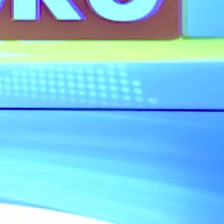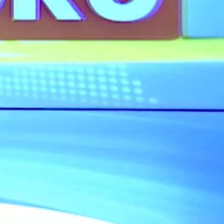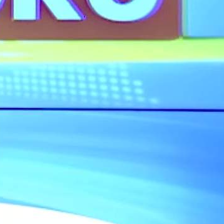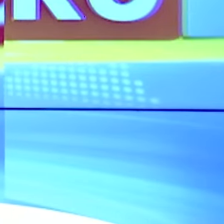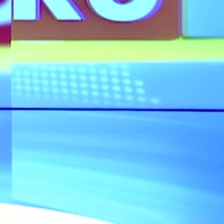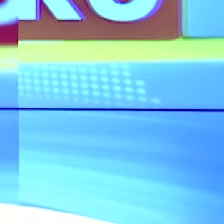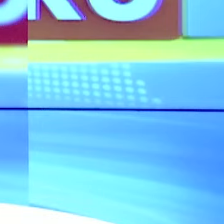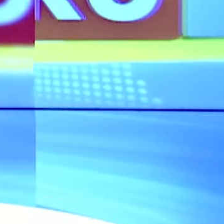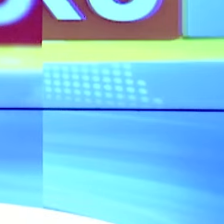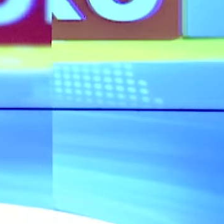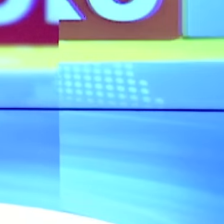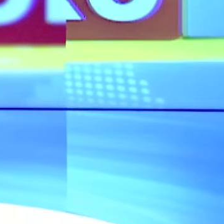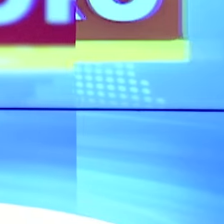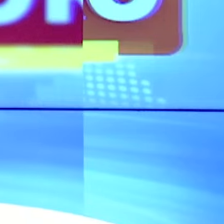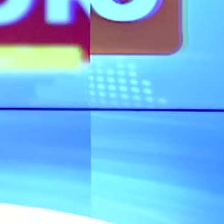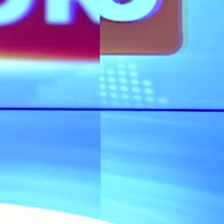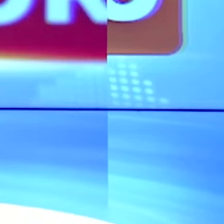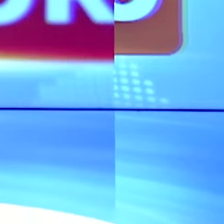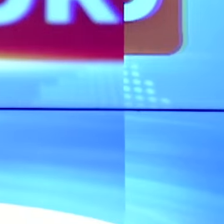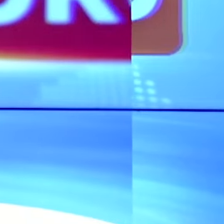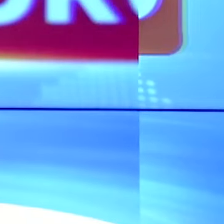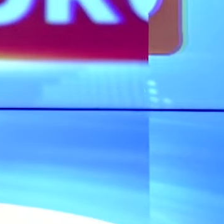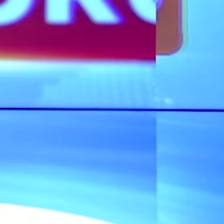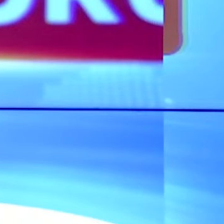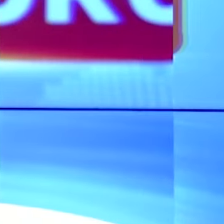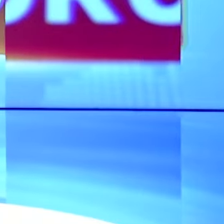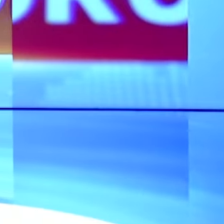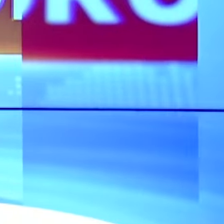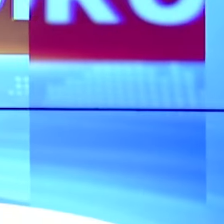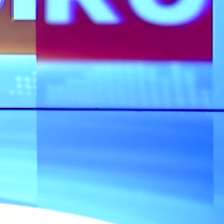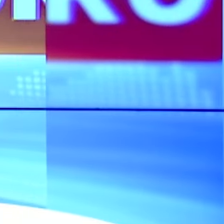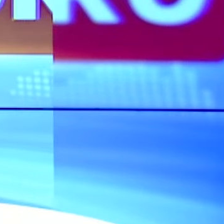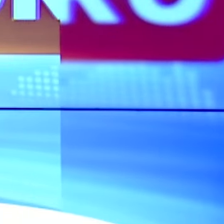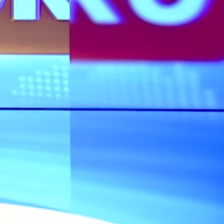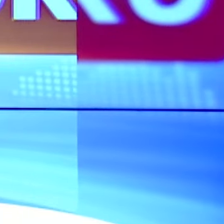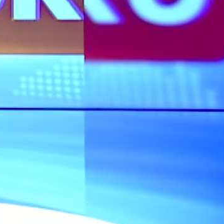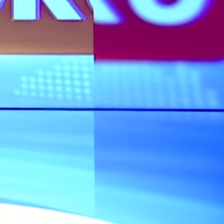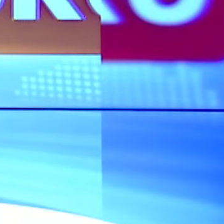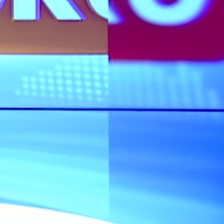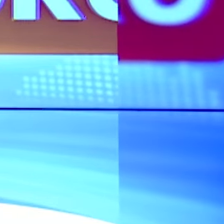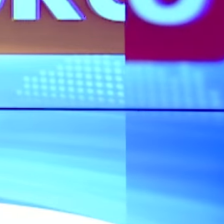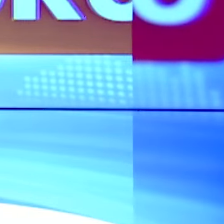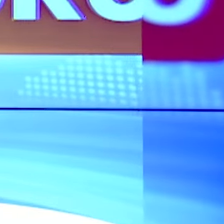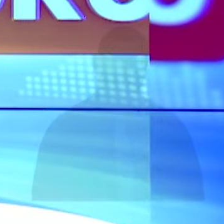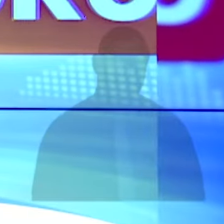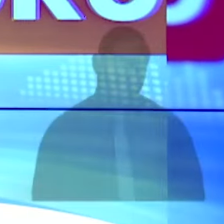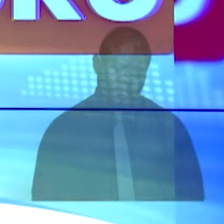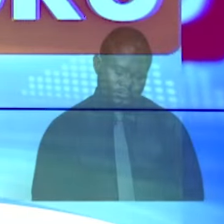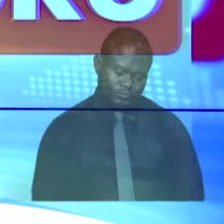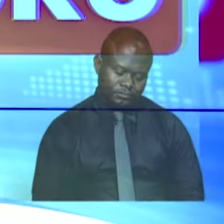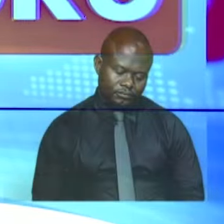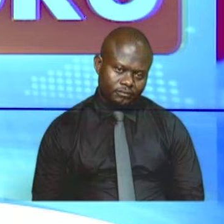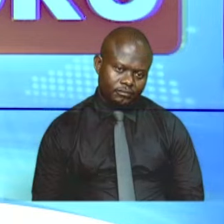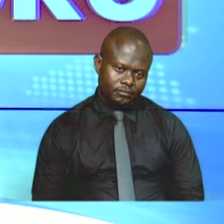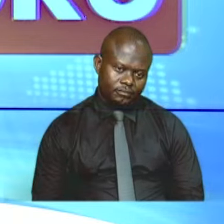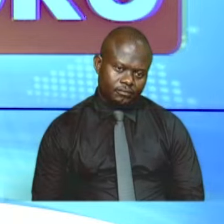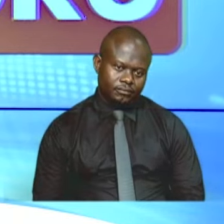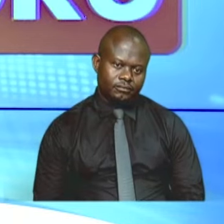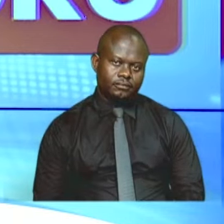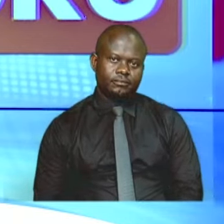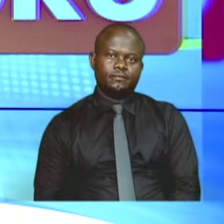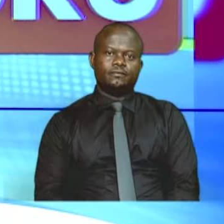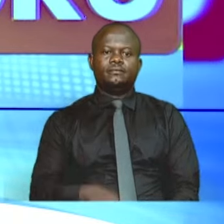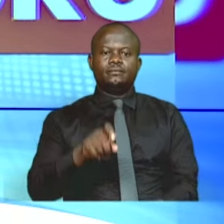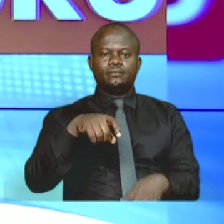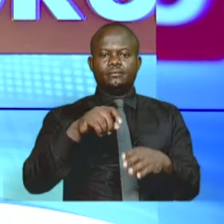kwirinda icyorezo cya Marburg cyane cyane hatangirwa serivisi zinyuranye hakenewe kongerwa ingufu mu nkengero z'uyu mujyi